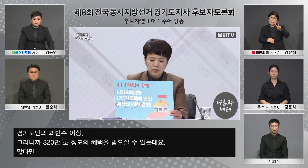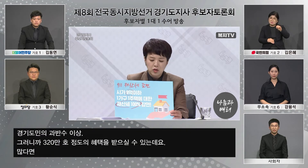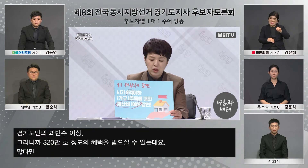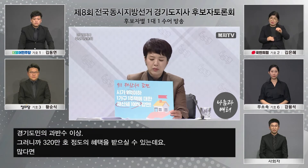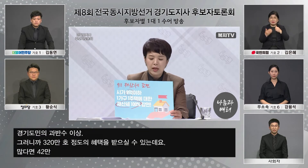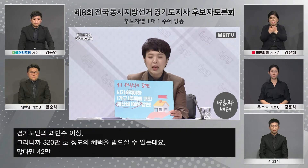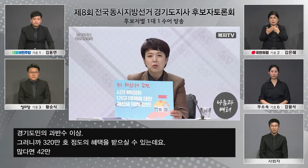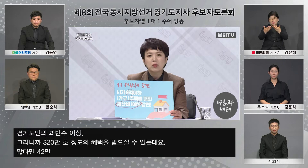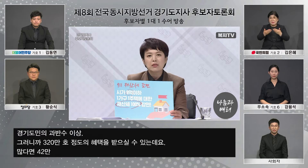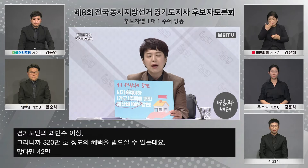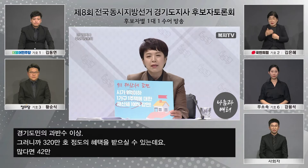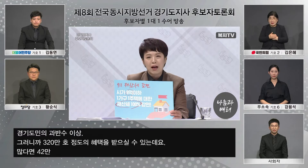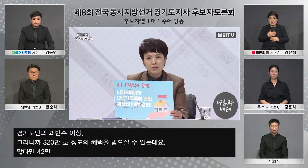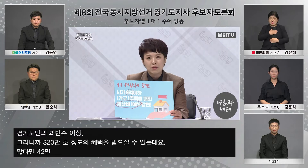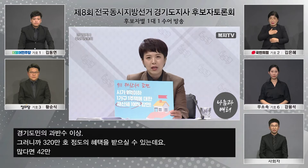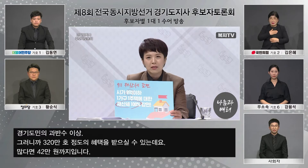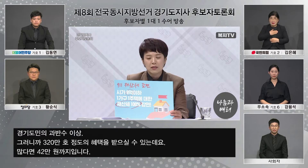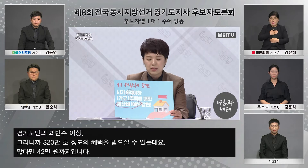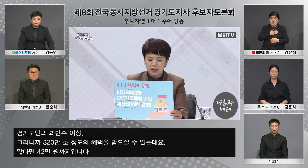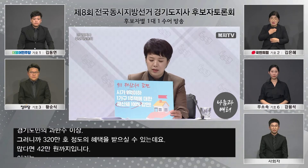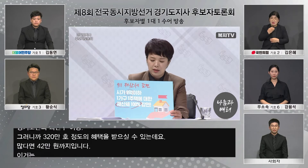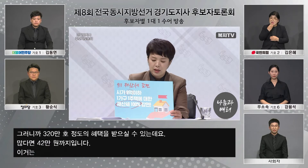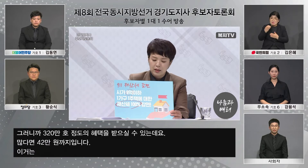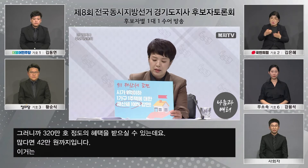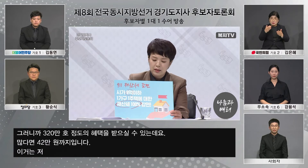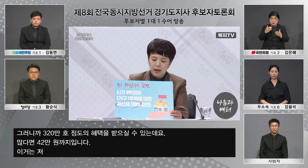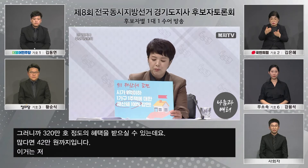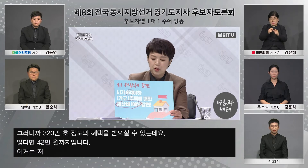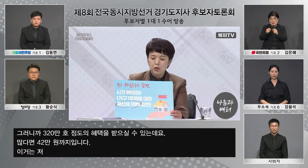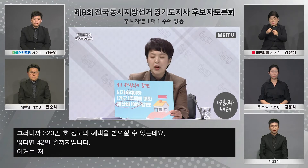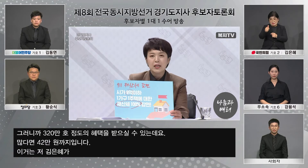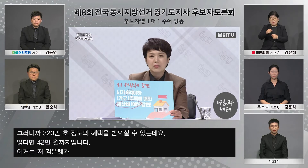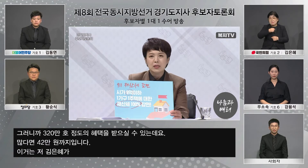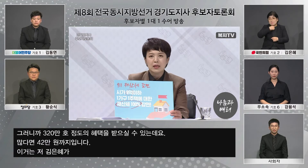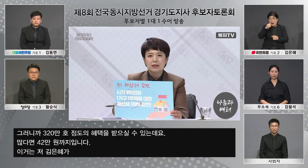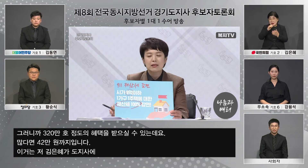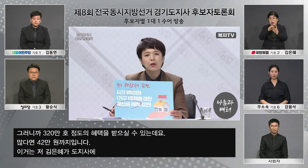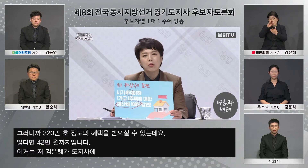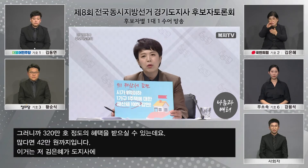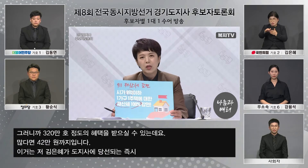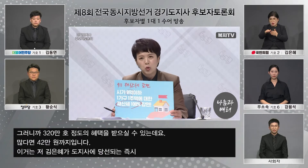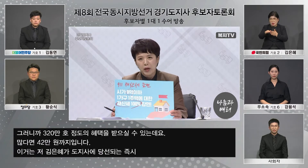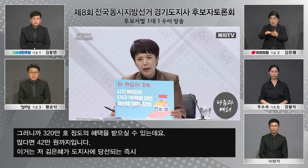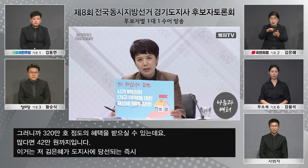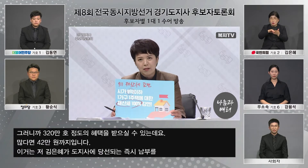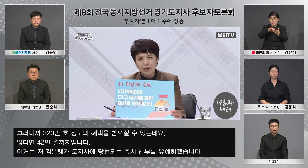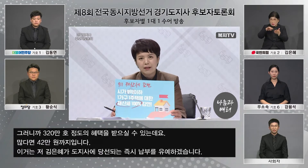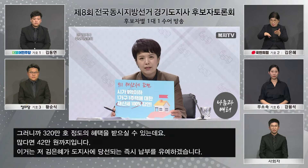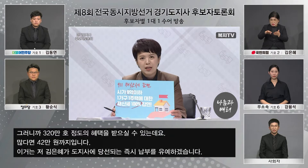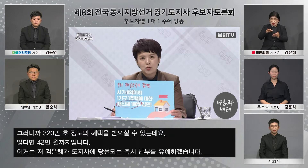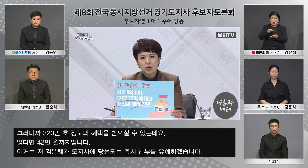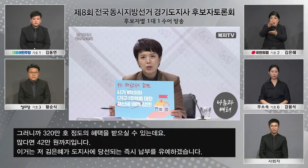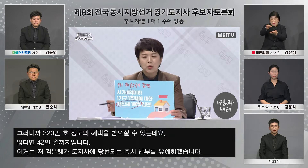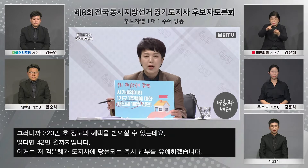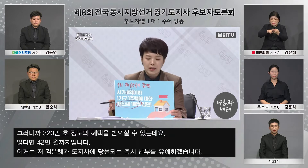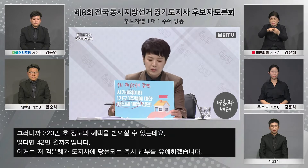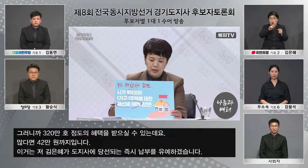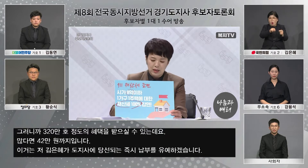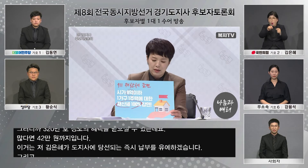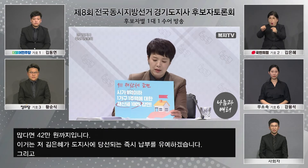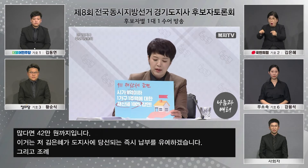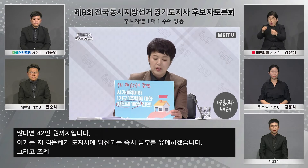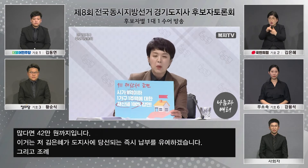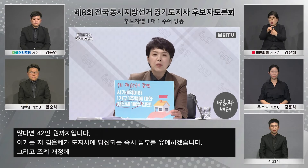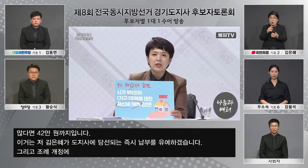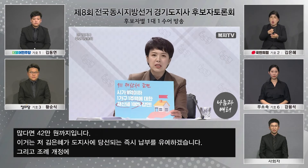이거는 저 김은혜가 도지사에 당선되는 즉시 납부를 유예하겠습니다. 그리고 조례 개정에 착수하도록